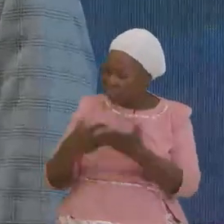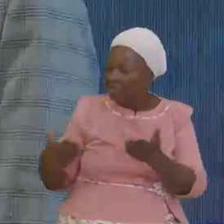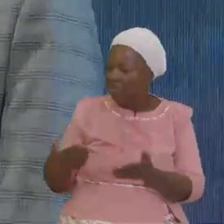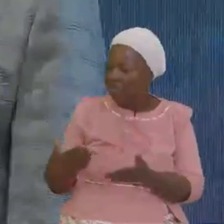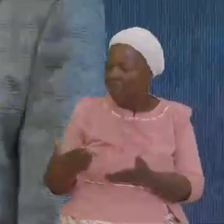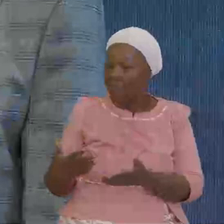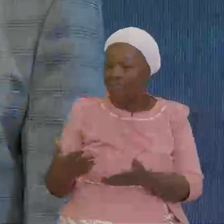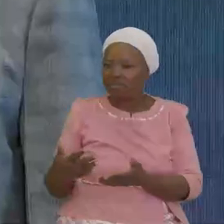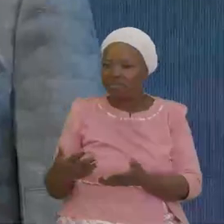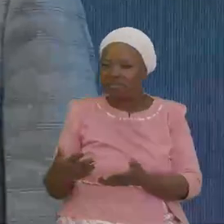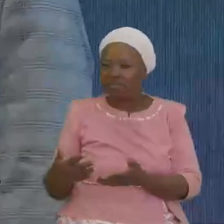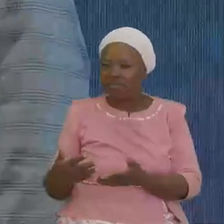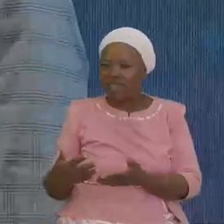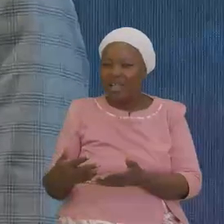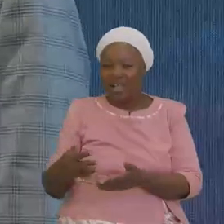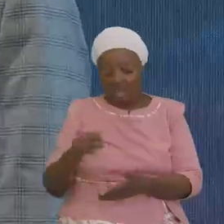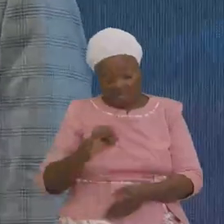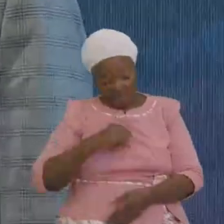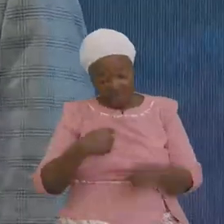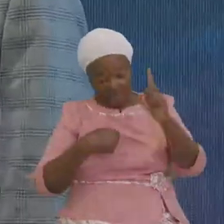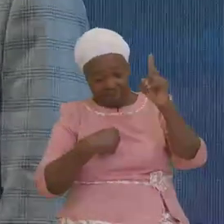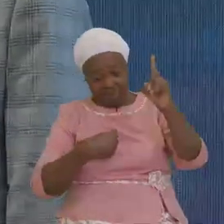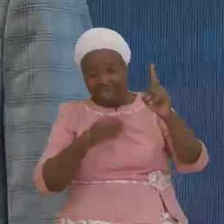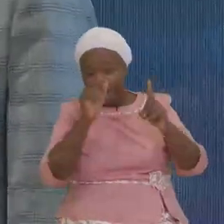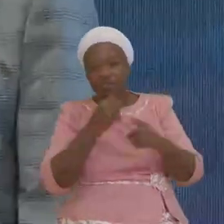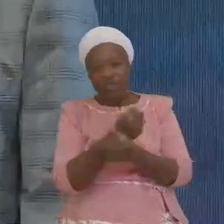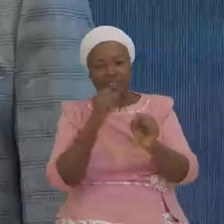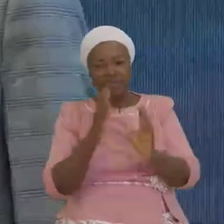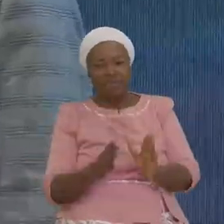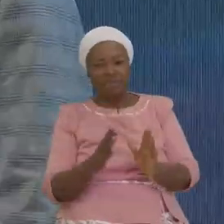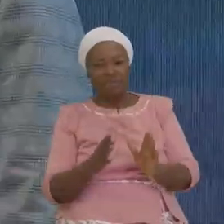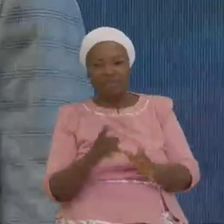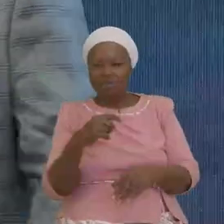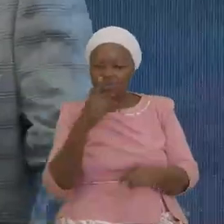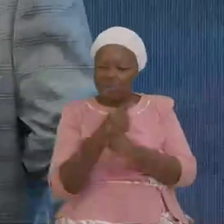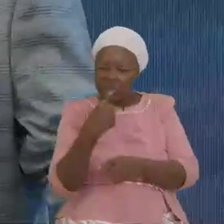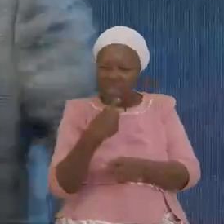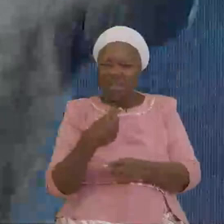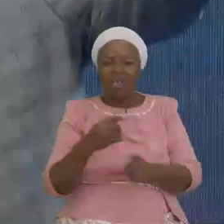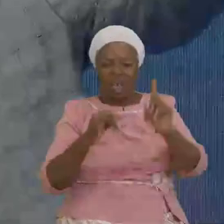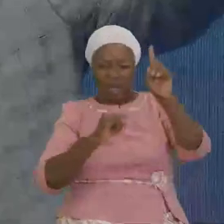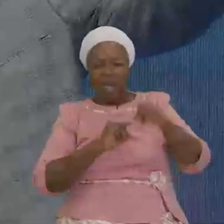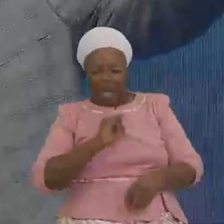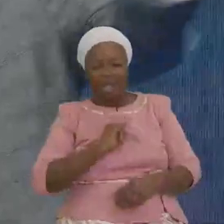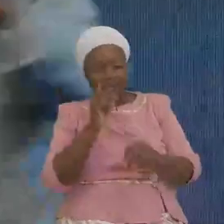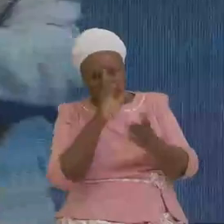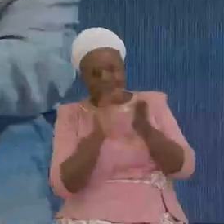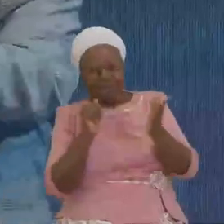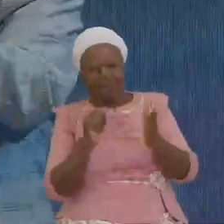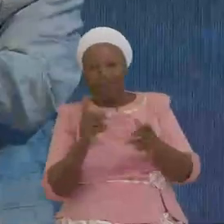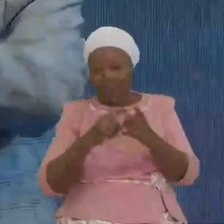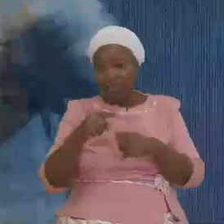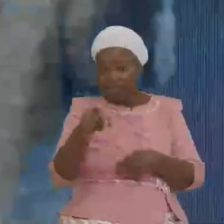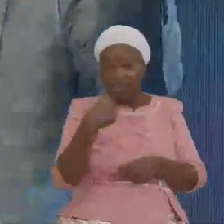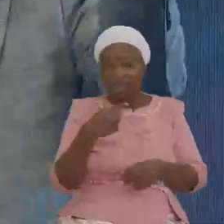Il a simplement dit, je vais te dire quelque chose. Je suis ton sauveur. Il faut dire que tu